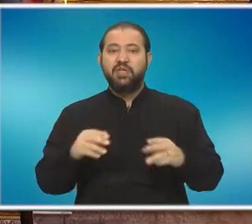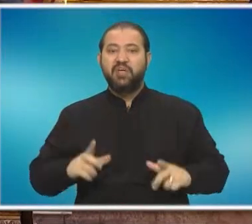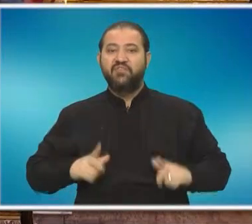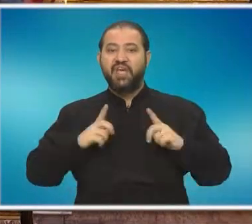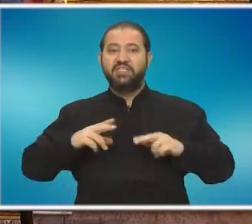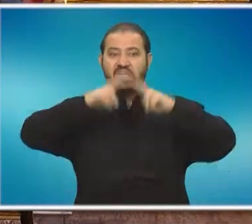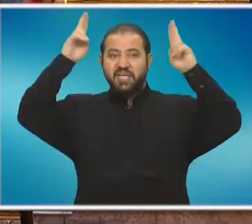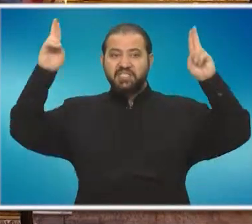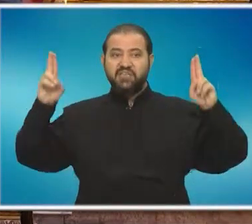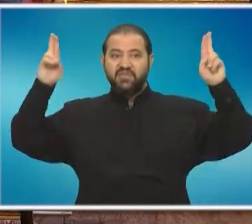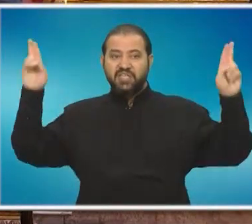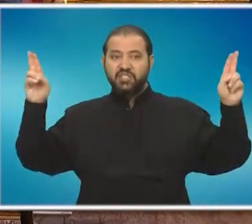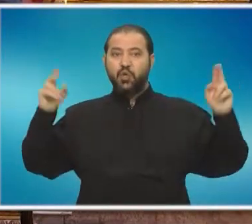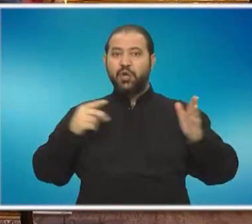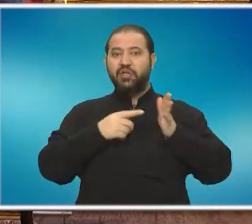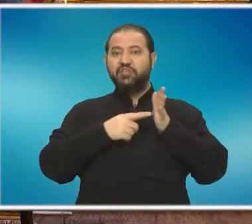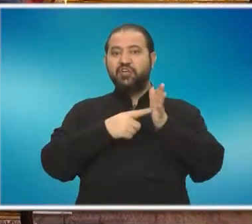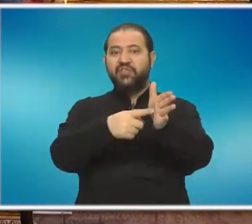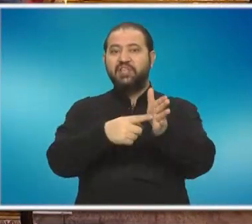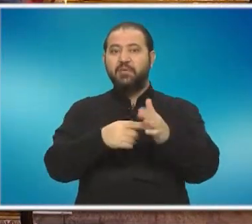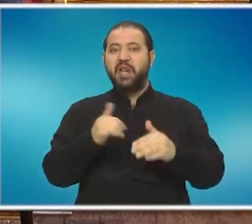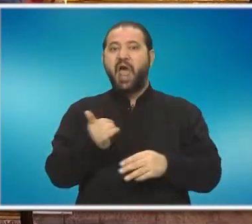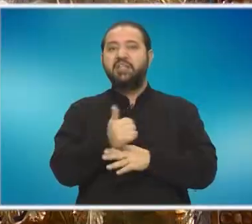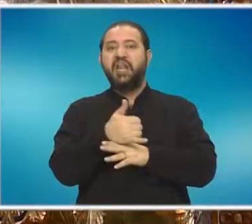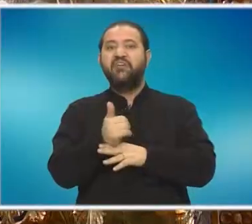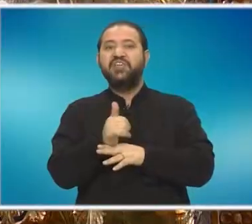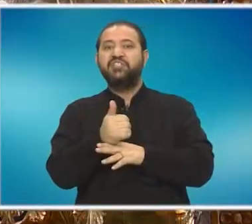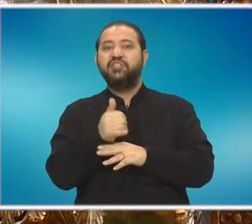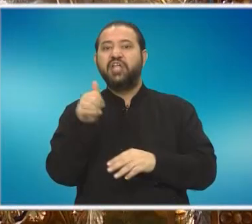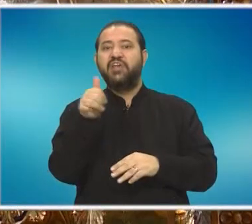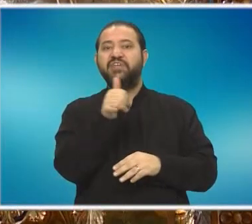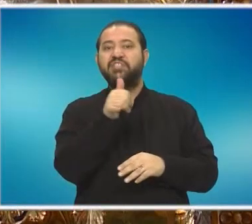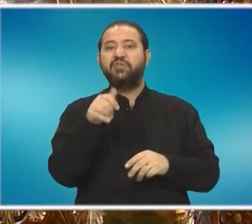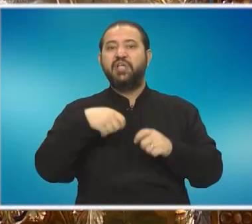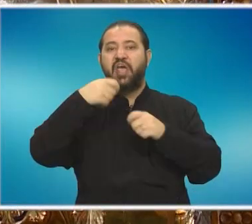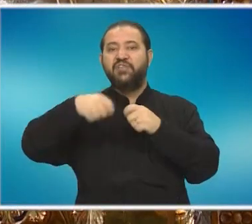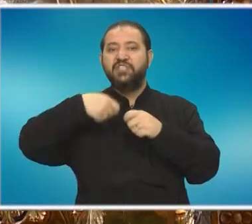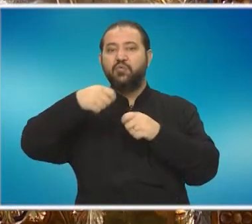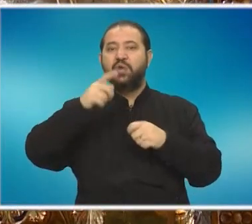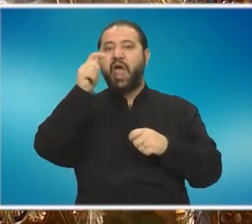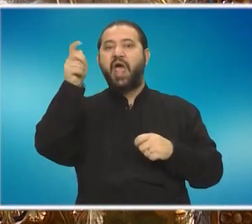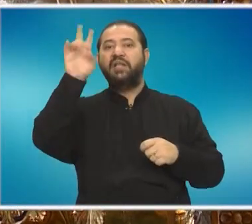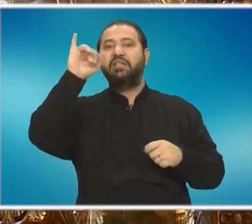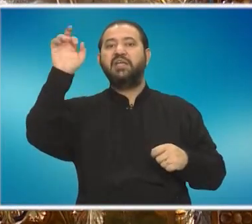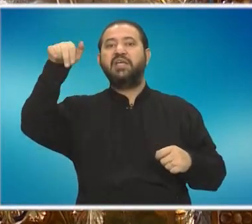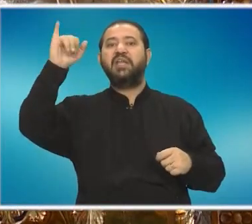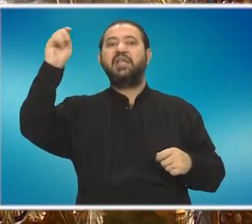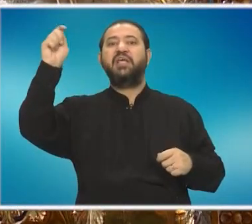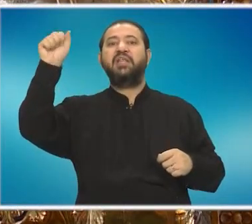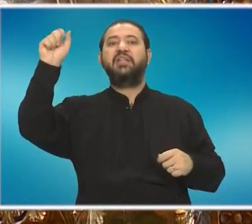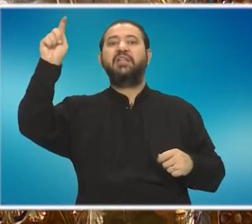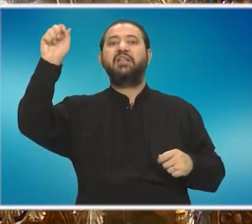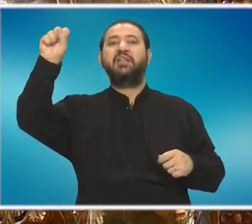ceea ce vedem poate la o emisiune de la Trinitas TV, în ce fel am putea să ne arătăm dragostea în modul acesta